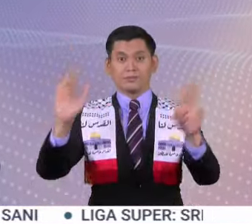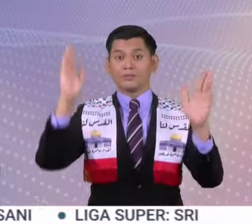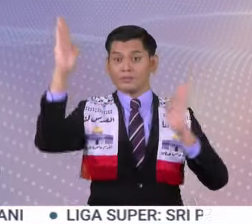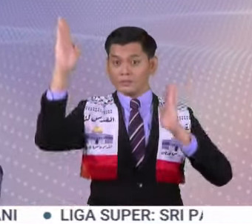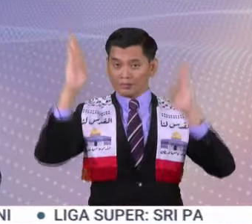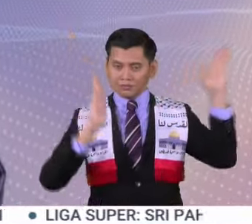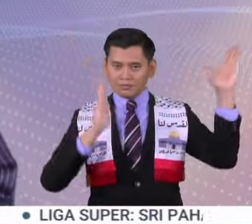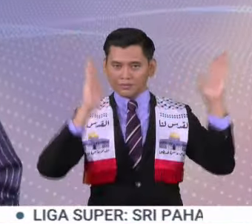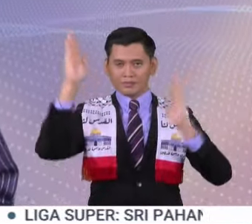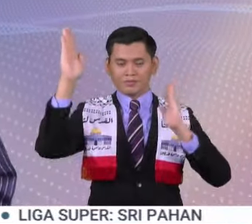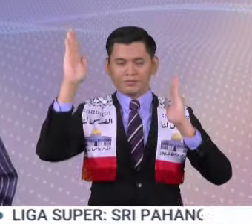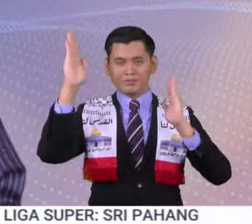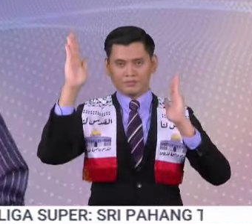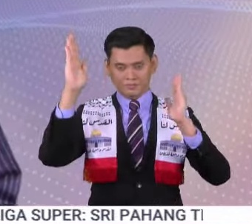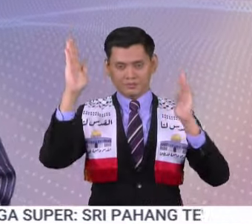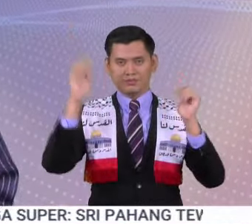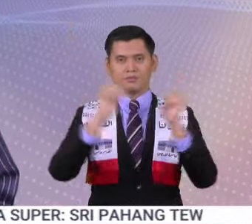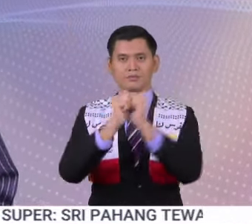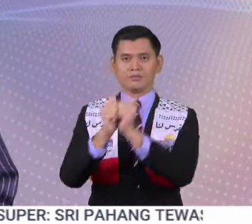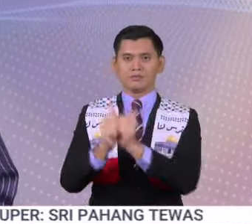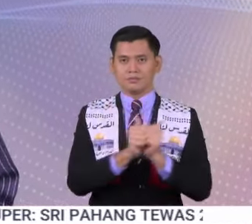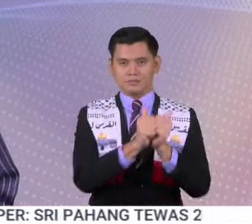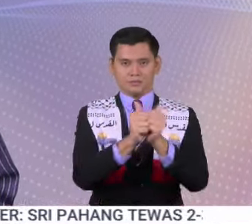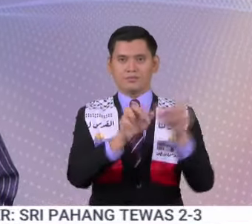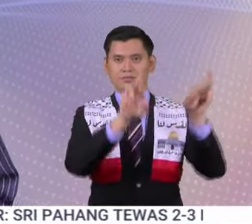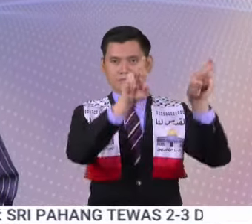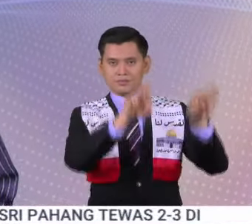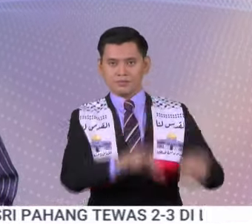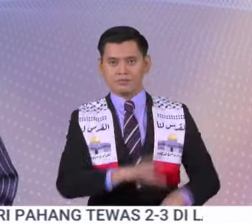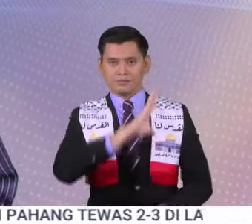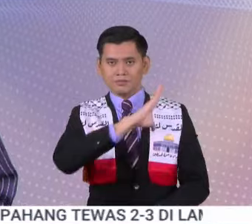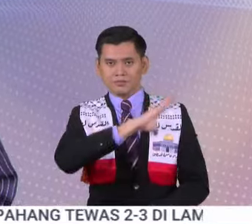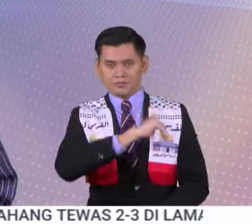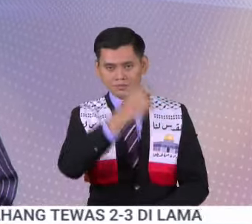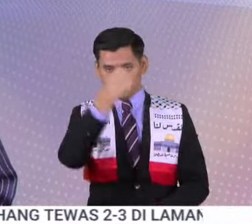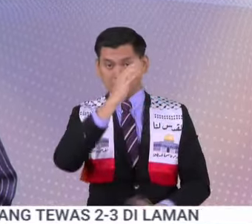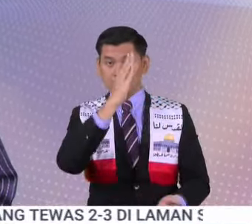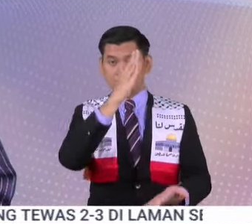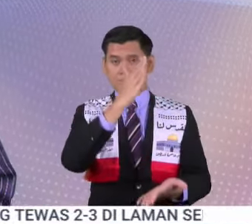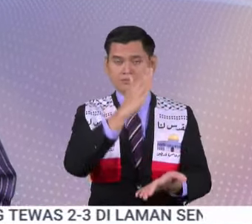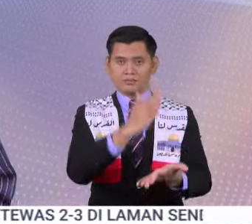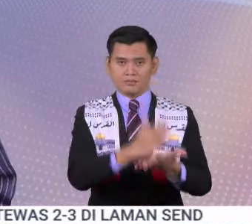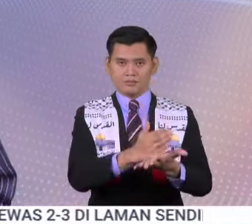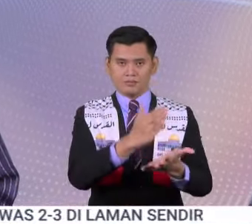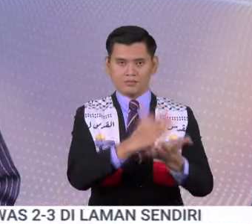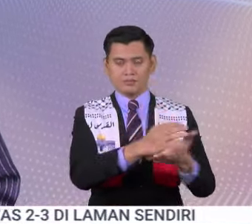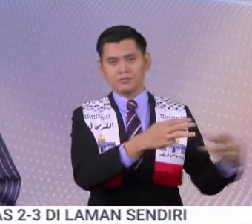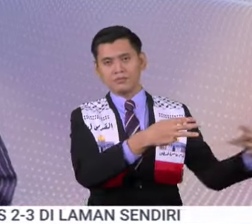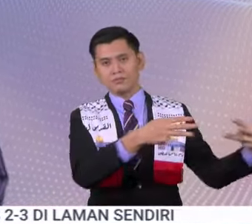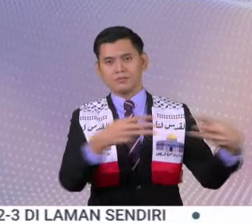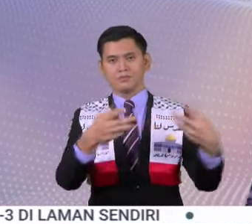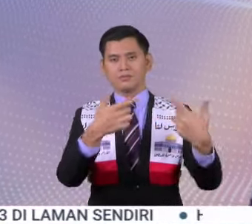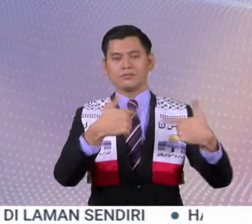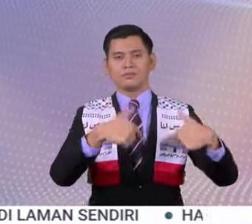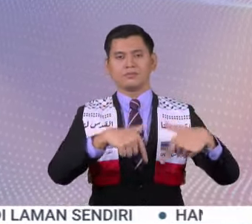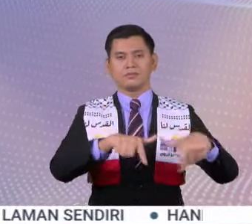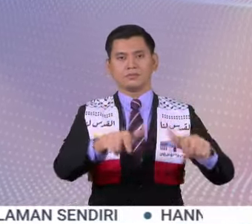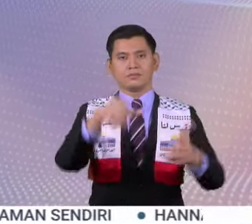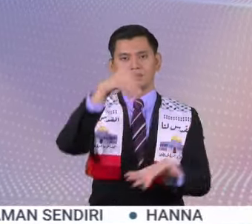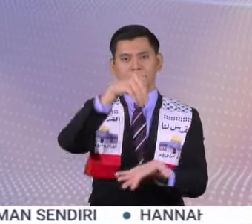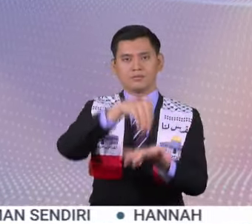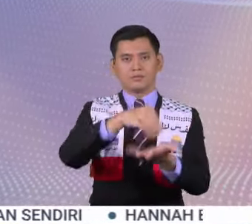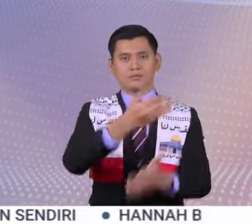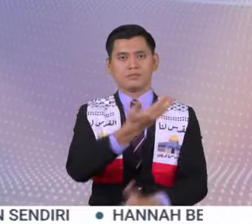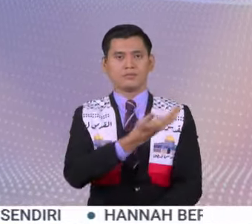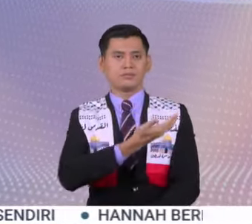Ya, Malaysia terus membawa suara rakyat Palestin bagi menggesa gencatan senjata segera dilaksana di Gaza. Hasrat itu disuarakan